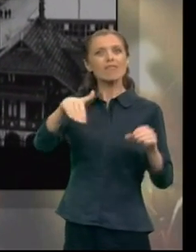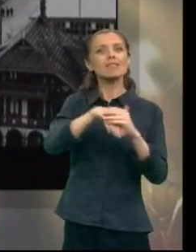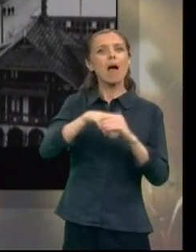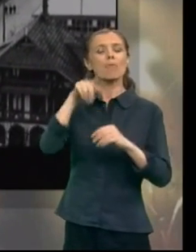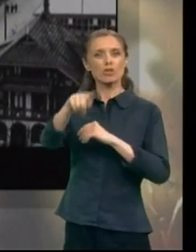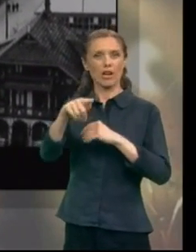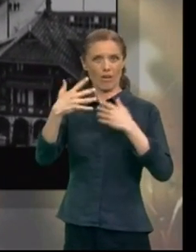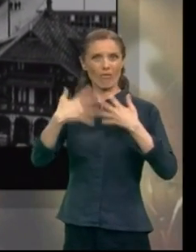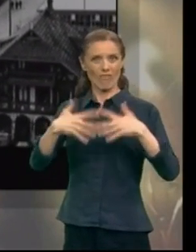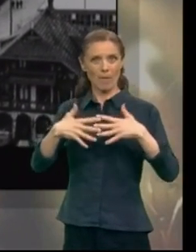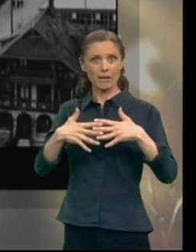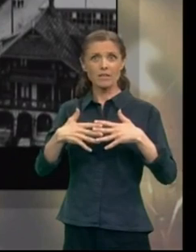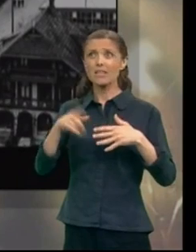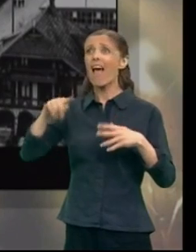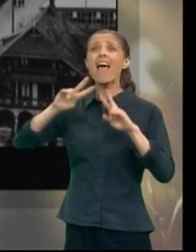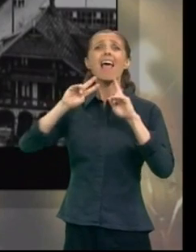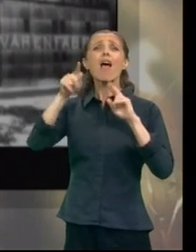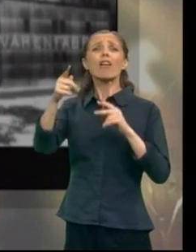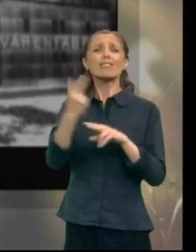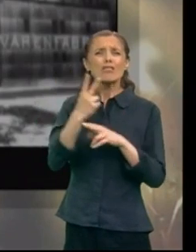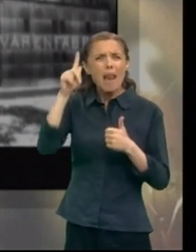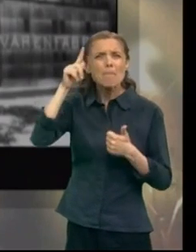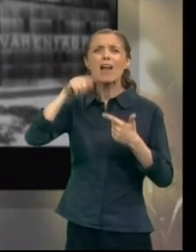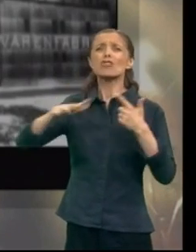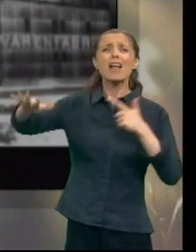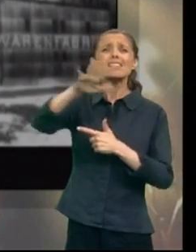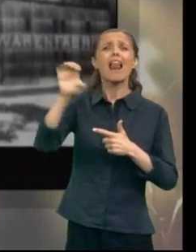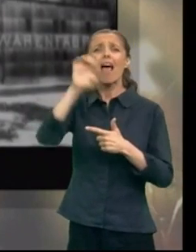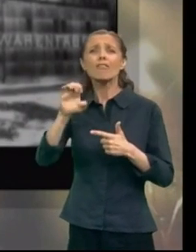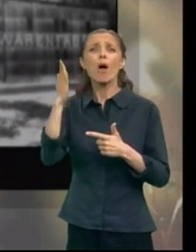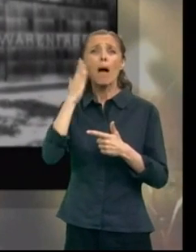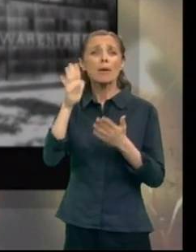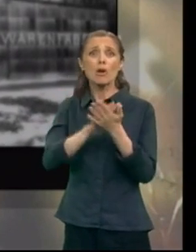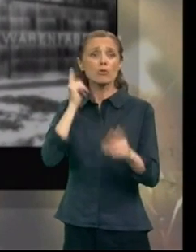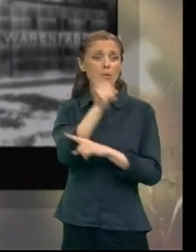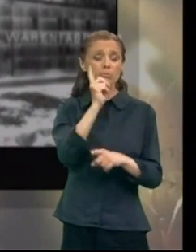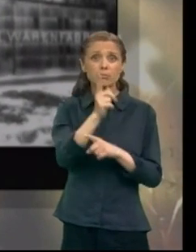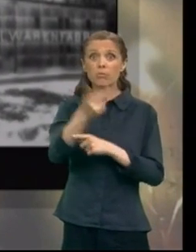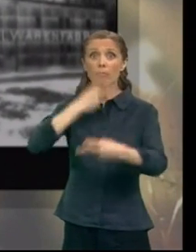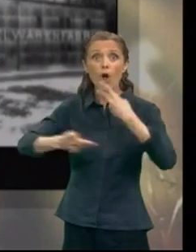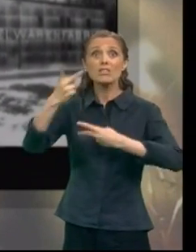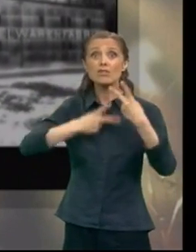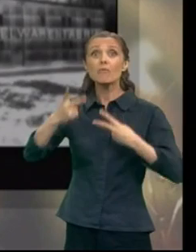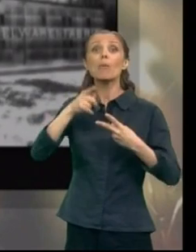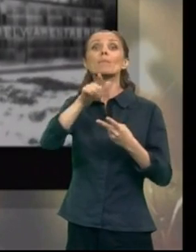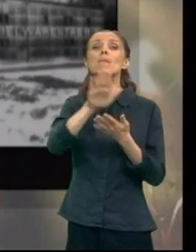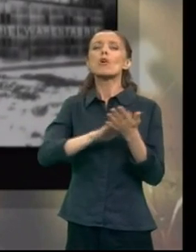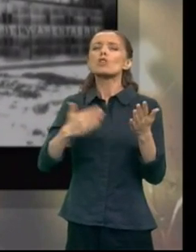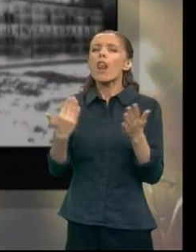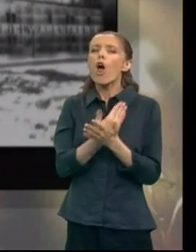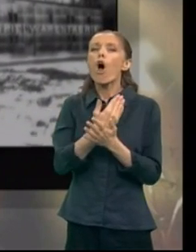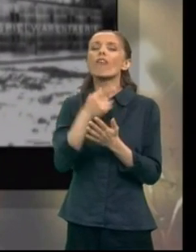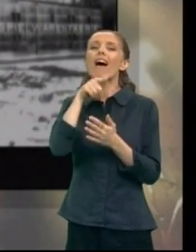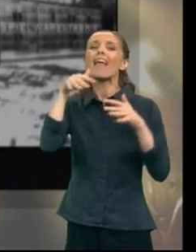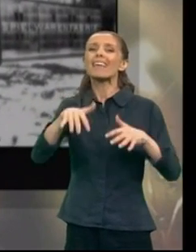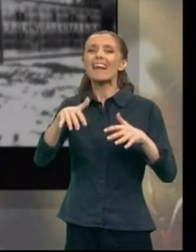poslovima. Narudžbine su stizale iz cele zemlje, Evrope pa i Amerike. Fabrika je počela da proizvodi novu vrstu igračaka od mohera sa rukama,